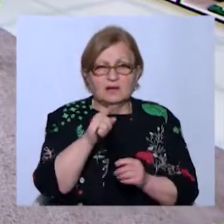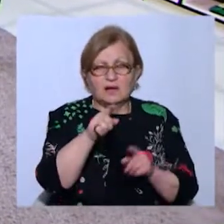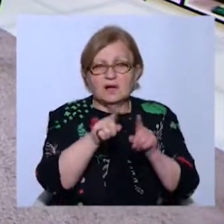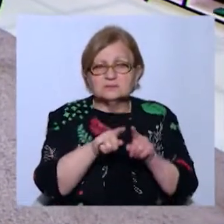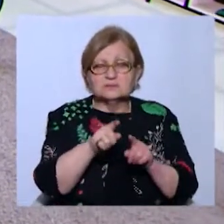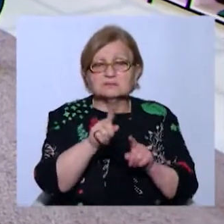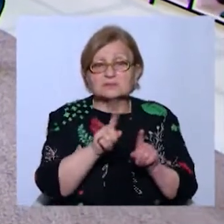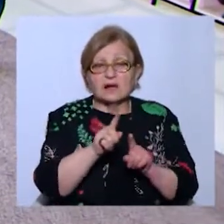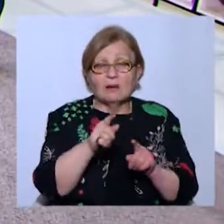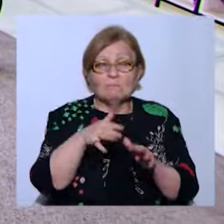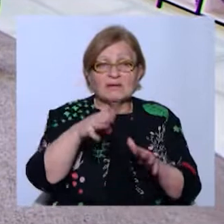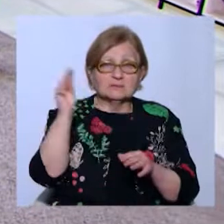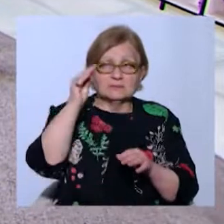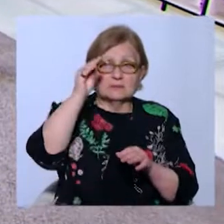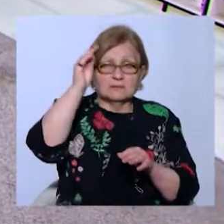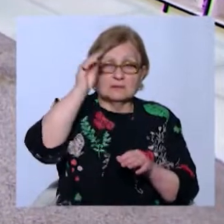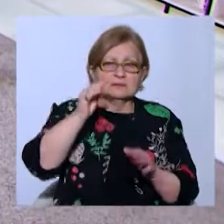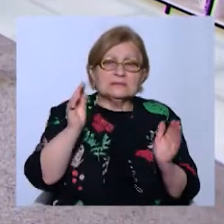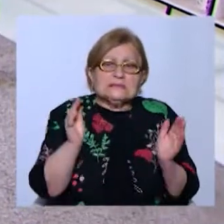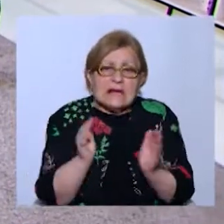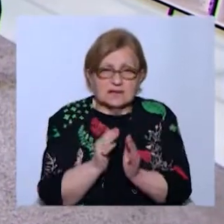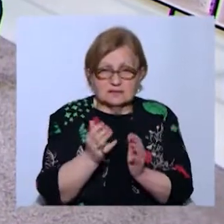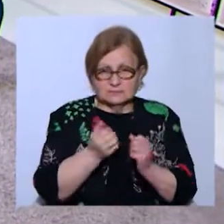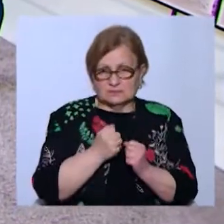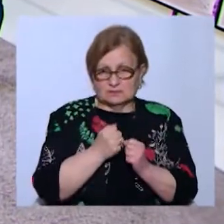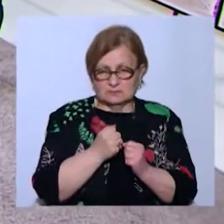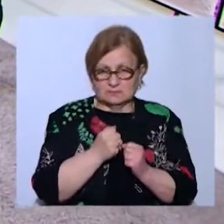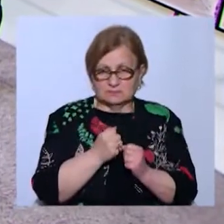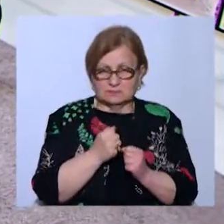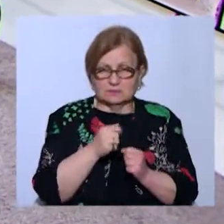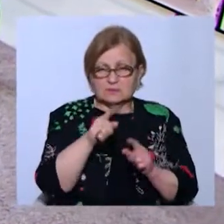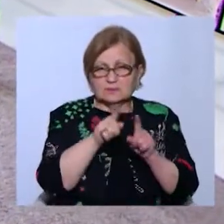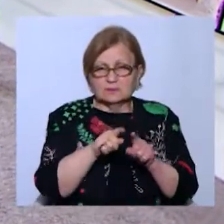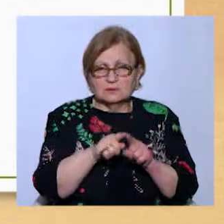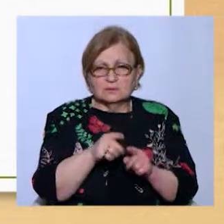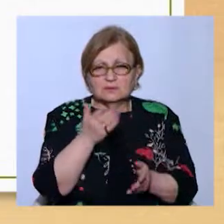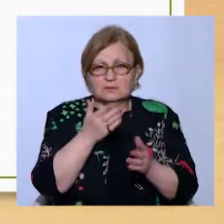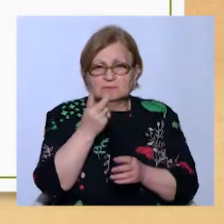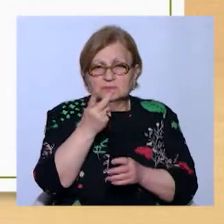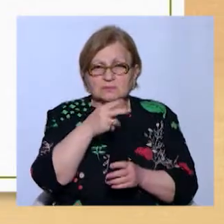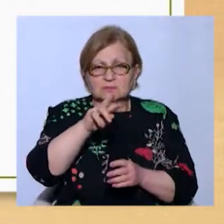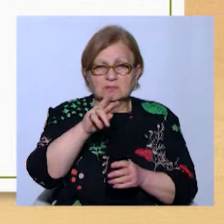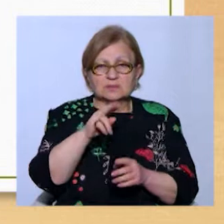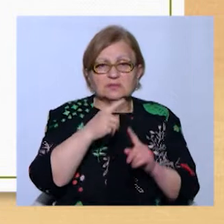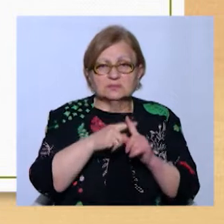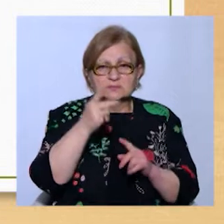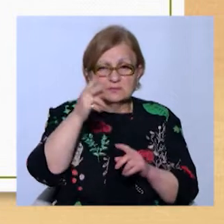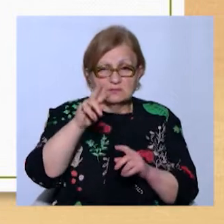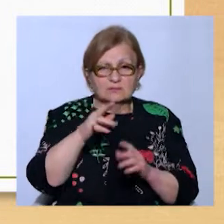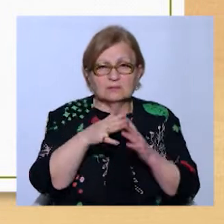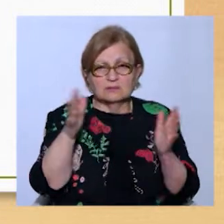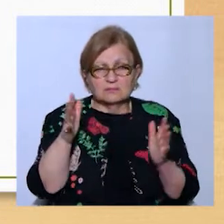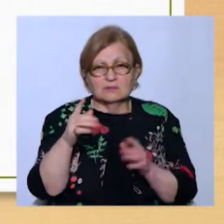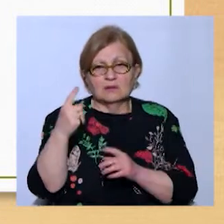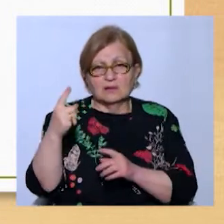ხარისხში ადიან, უფრო ნაკლებ მნიშვნელობებს იღებენ. კვლავ იგივენაირად მაგალითი, თუ 2 ხარისხად x კვადრატი, თქვა, შეგხვდება მეტია 2